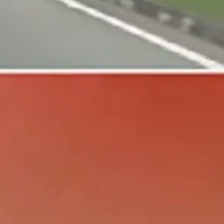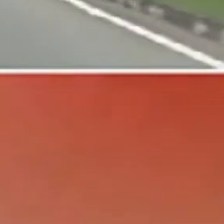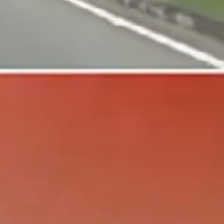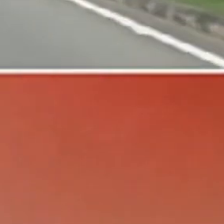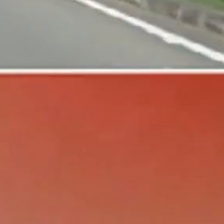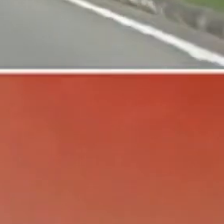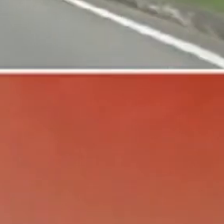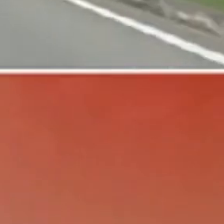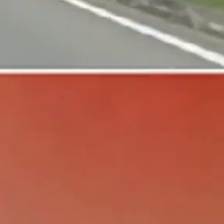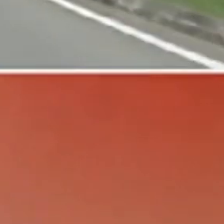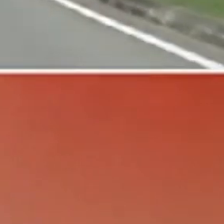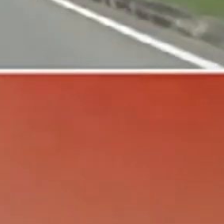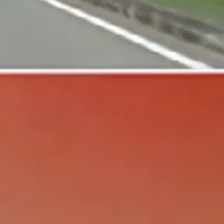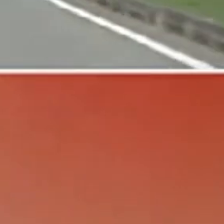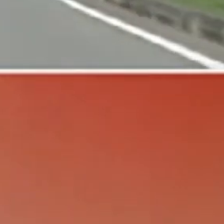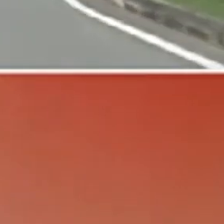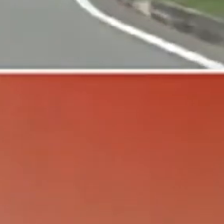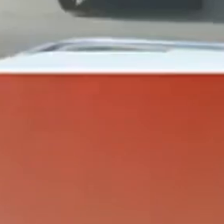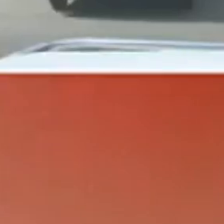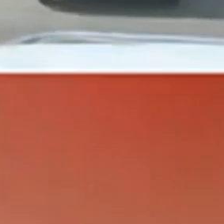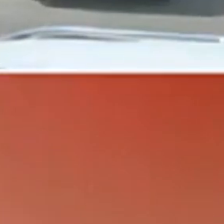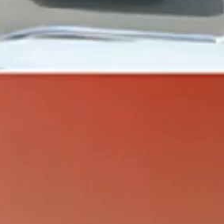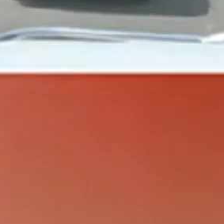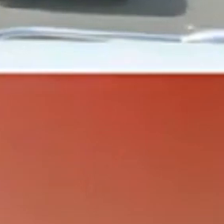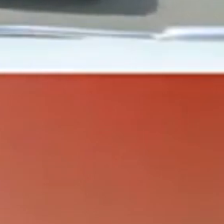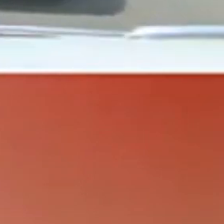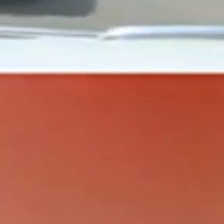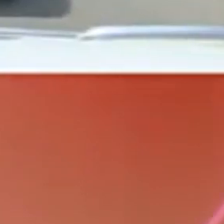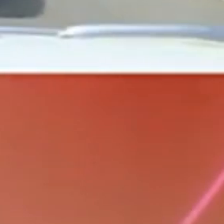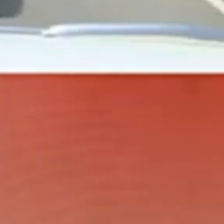13 September 2020. Jadi